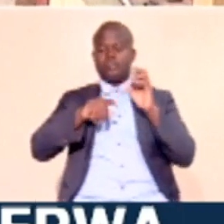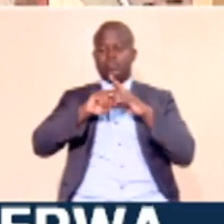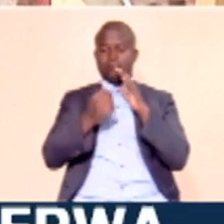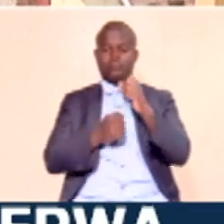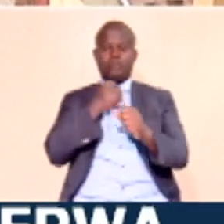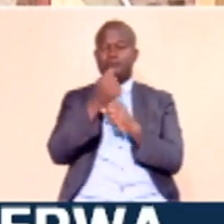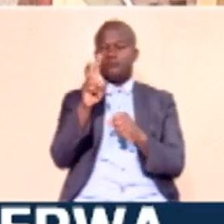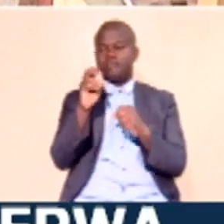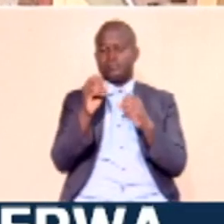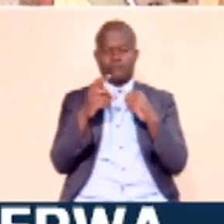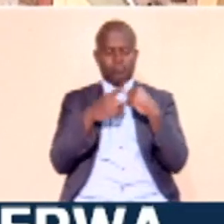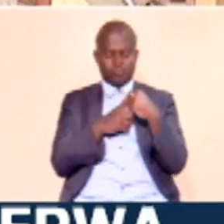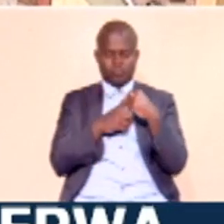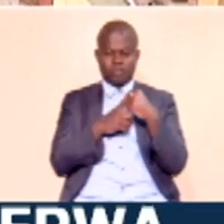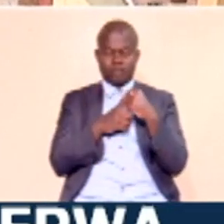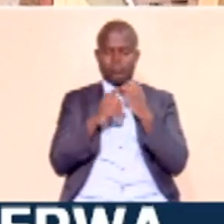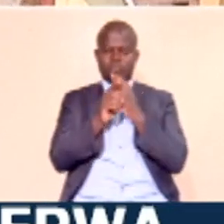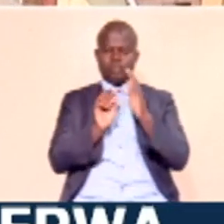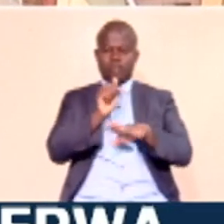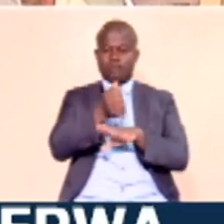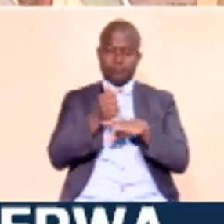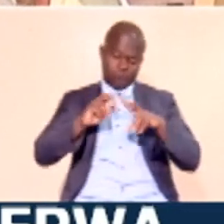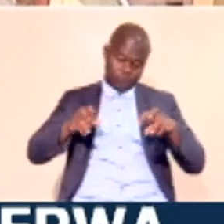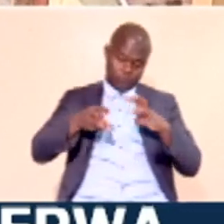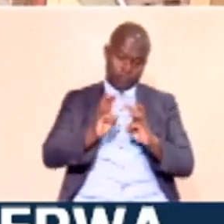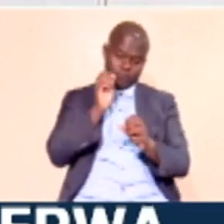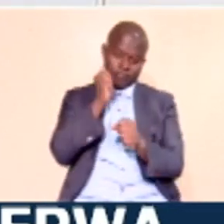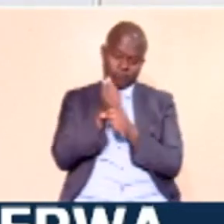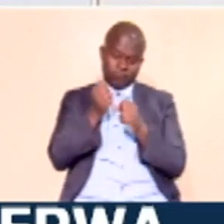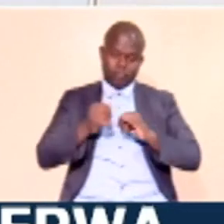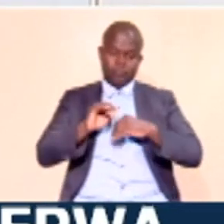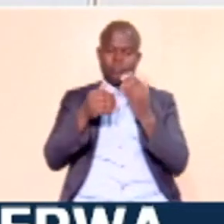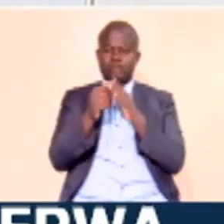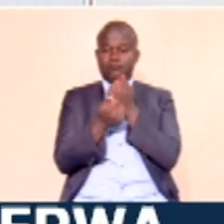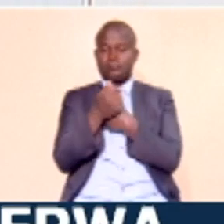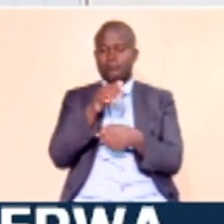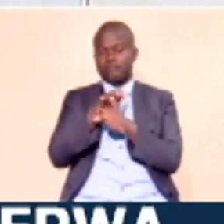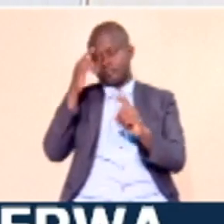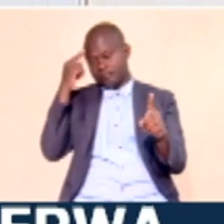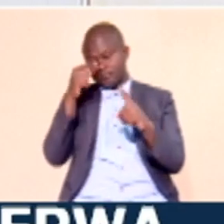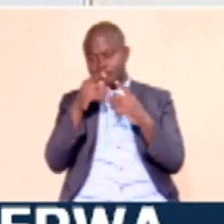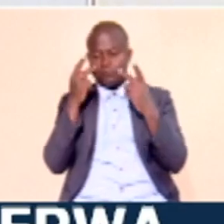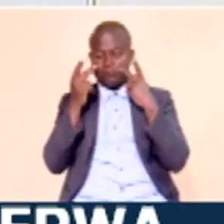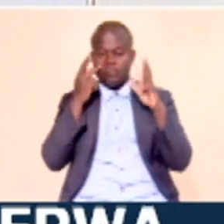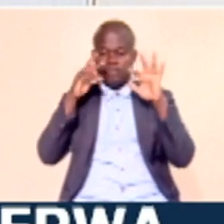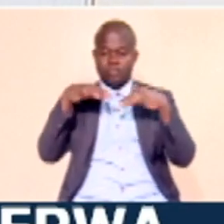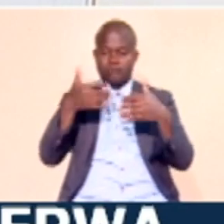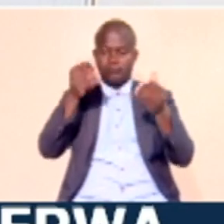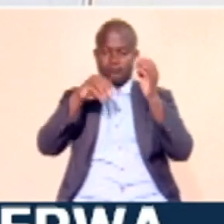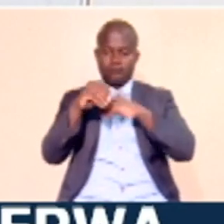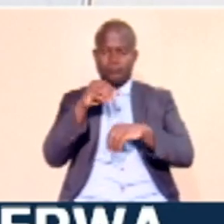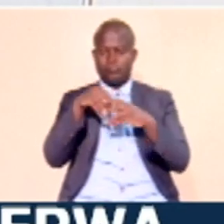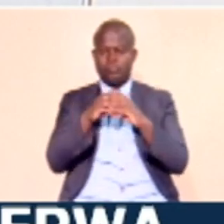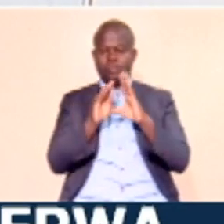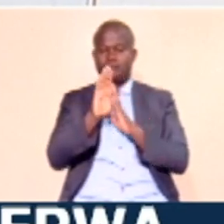muri 2006 uturere tugishyirwaho isuzumwa ry'uko ishyirwa mu bikorwa ryagiye rihinduka kenshi yagamije kureba uko yarushaho gutanga umusaruro mu